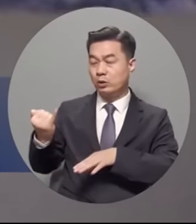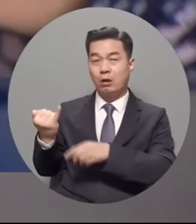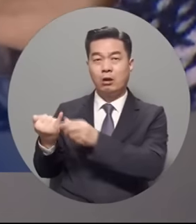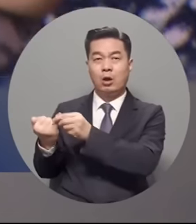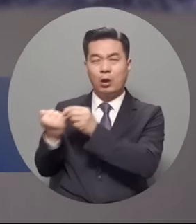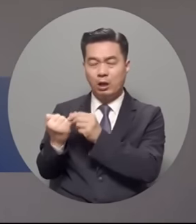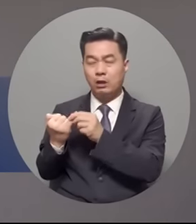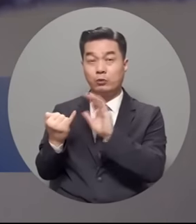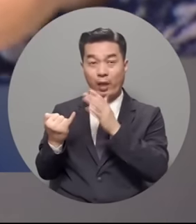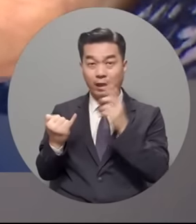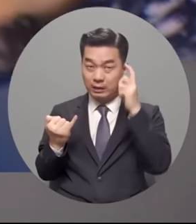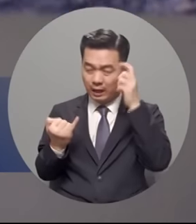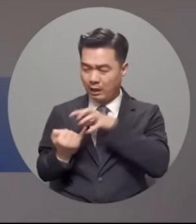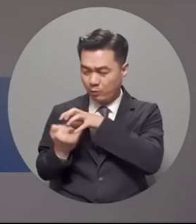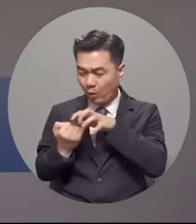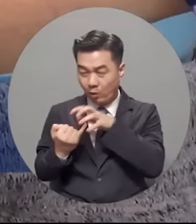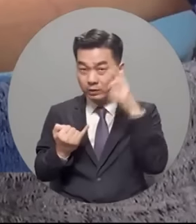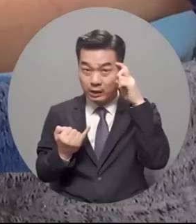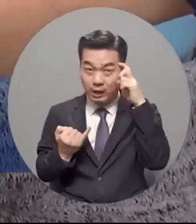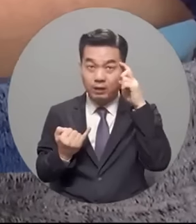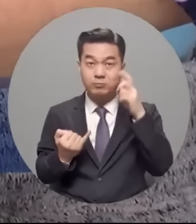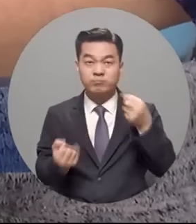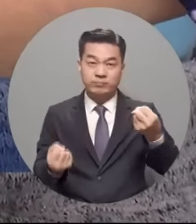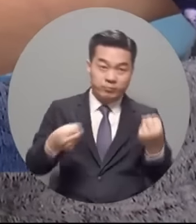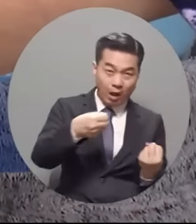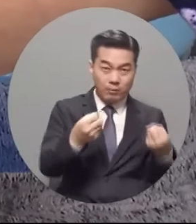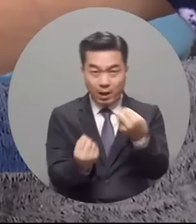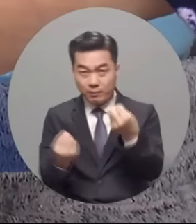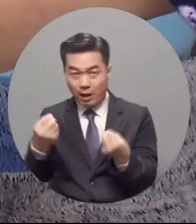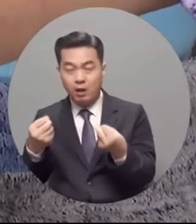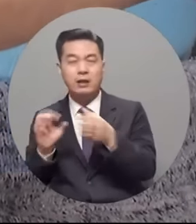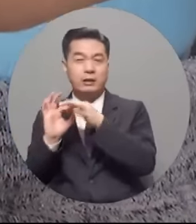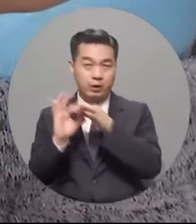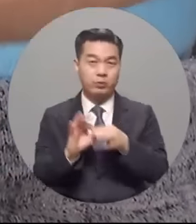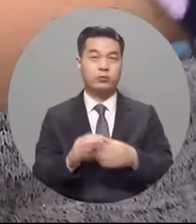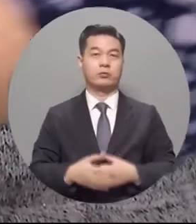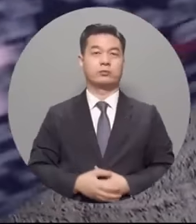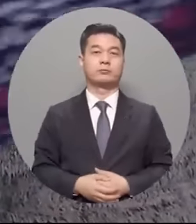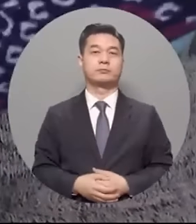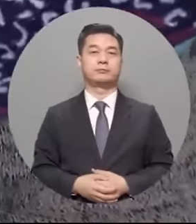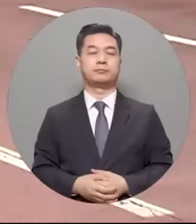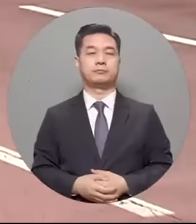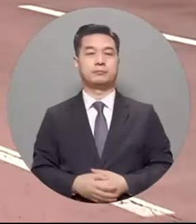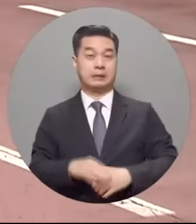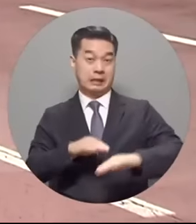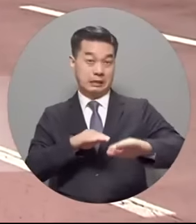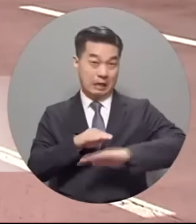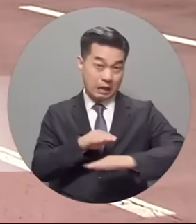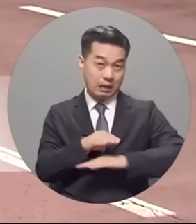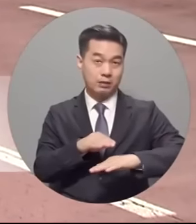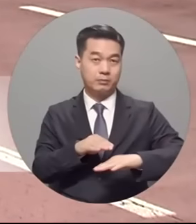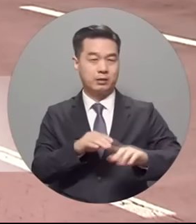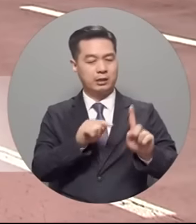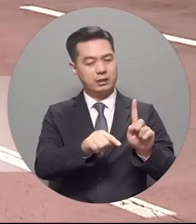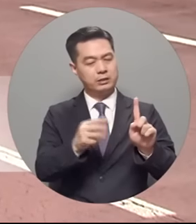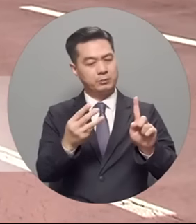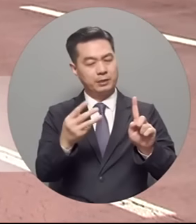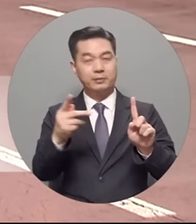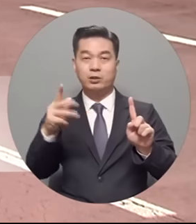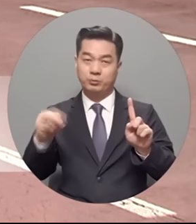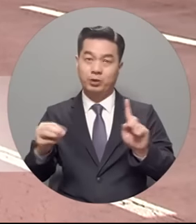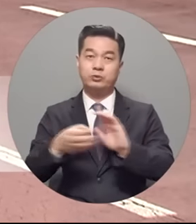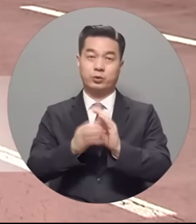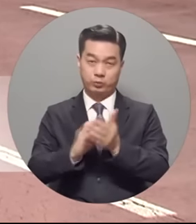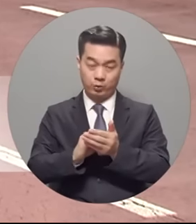그 생각으로 제가 핸들을 끝까지 안 놓쳤어요. 차량이 내달린 거리는 1.3km.